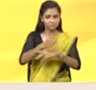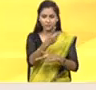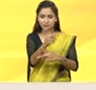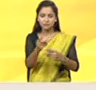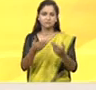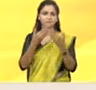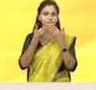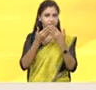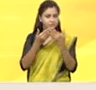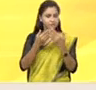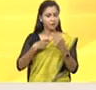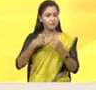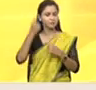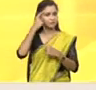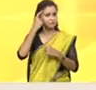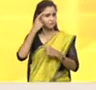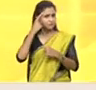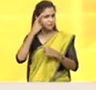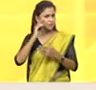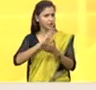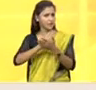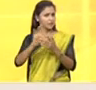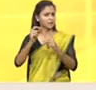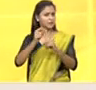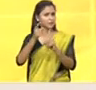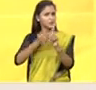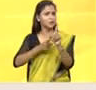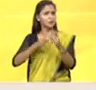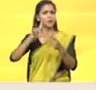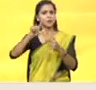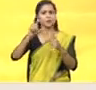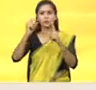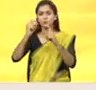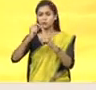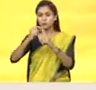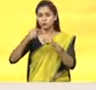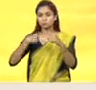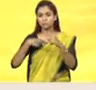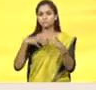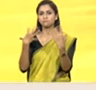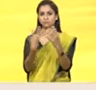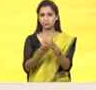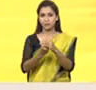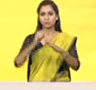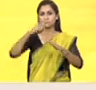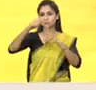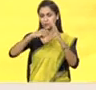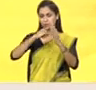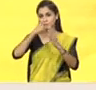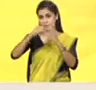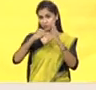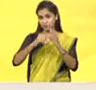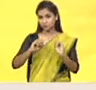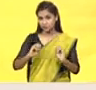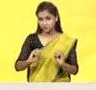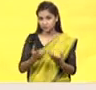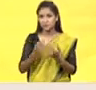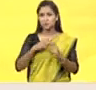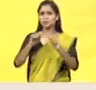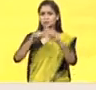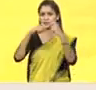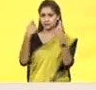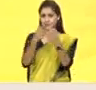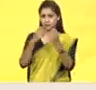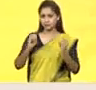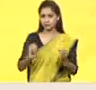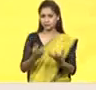ने सोचा कि एक हाइपरलूप नाम का एक प्रोजेक्ट है जो हम लोग चाहते थे साथ में करेंगे। उसी दौरान हमने एक टीम की शुरुआत की, उसका नाम